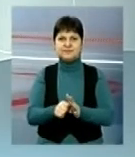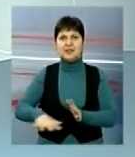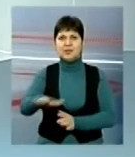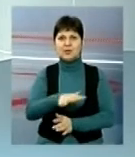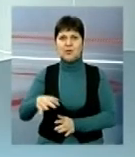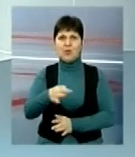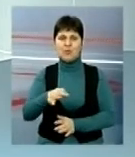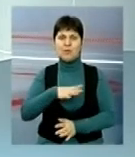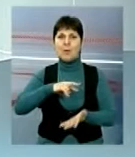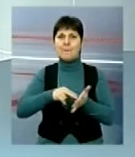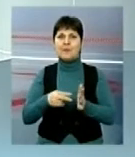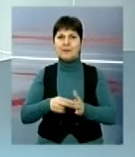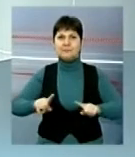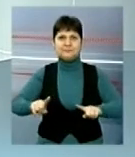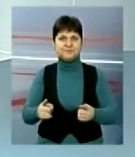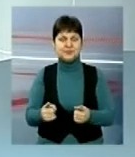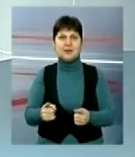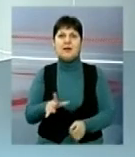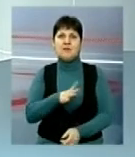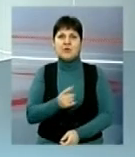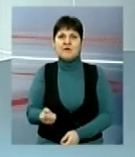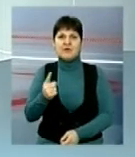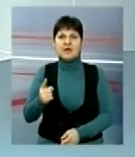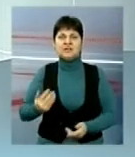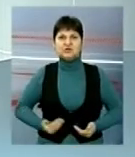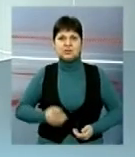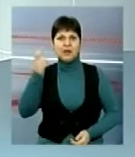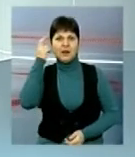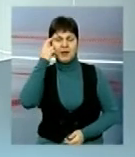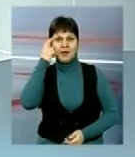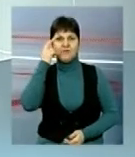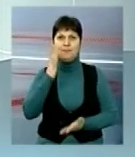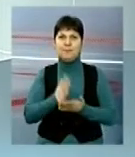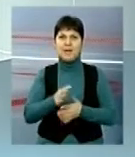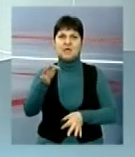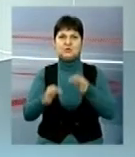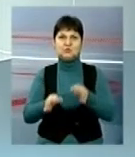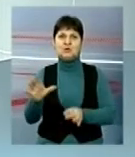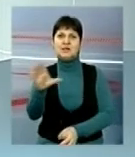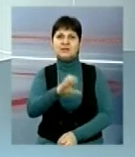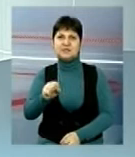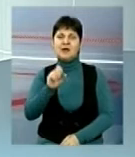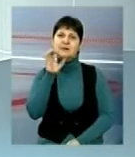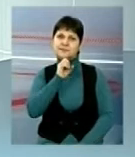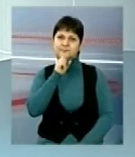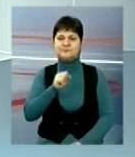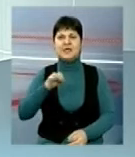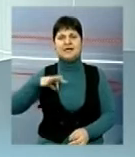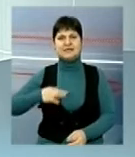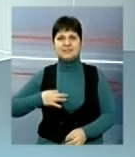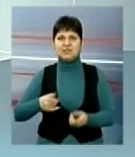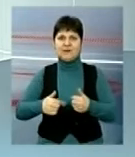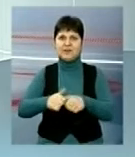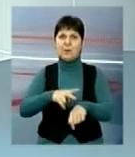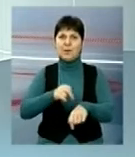області був введений план перехват. Затримані виявилися жителями Києва, один з них має судимість за крадіжки. Слідчим відділом поліції